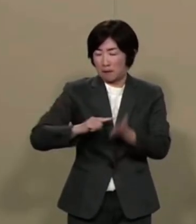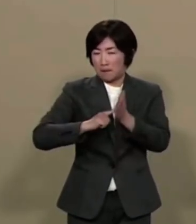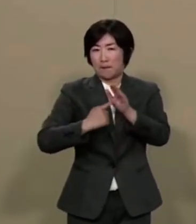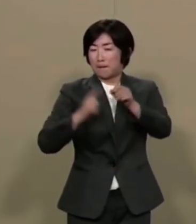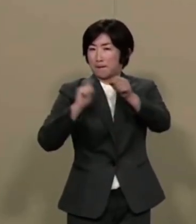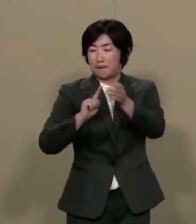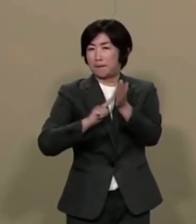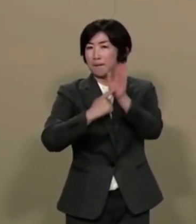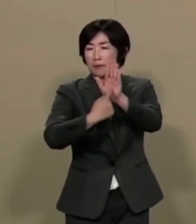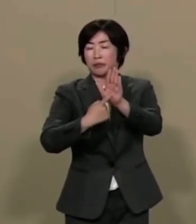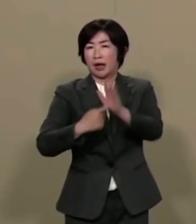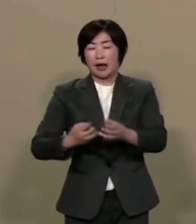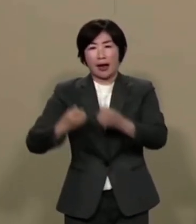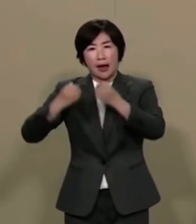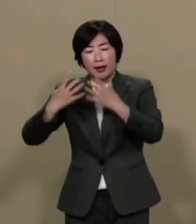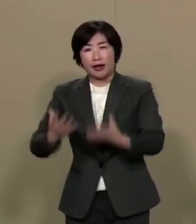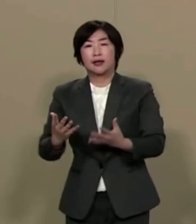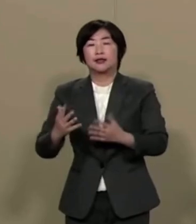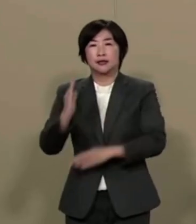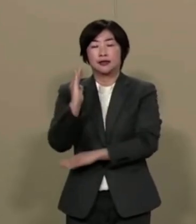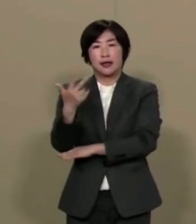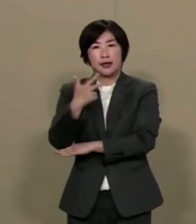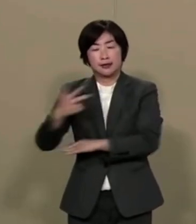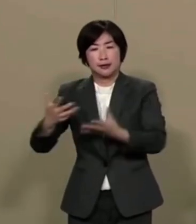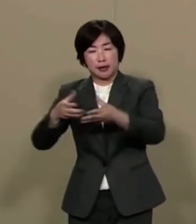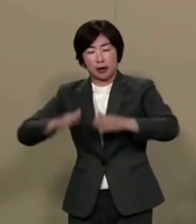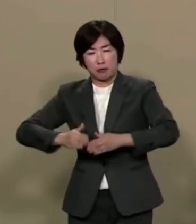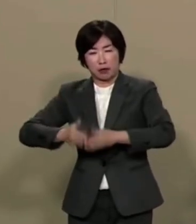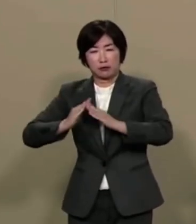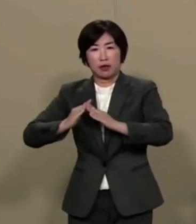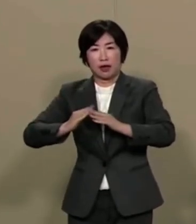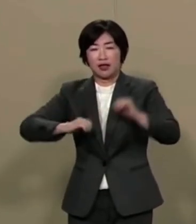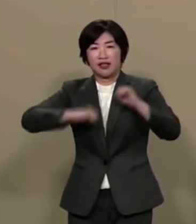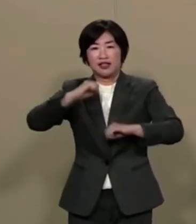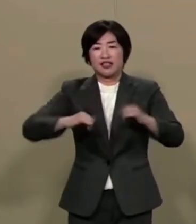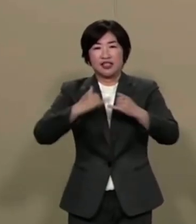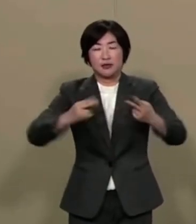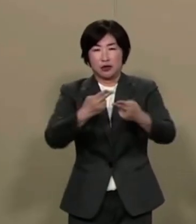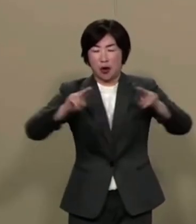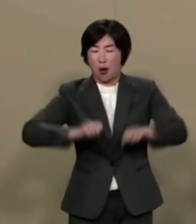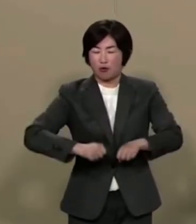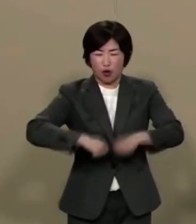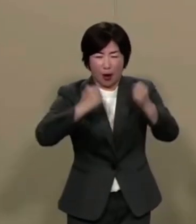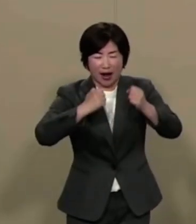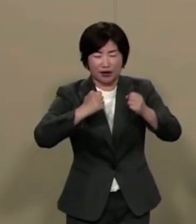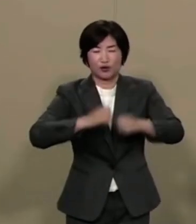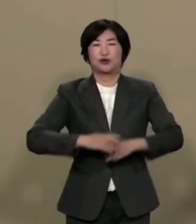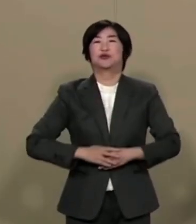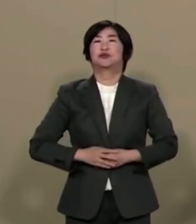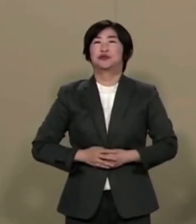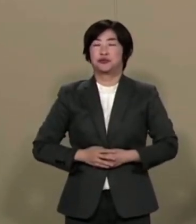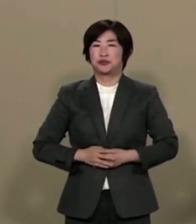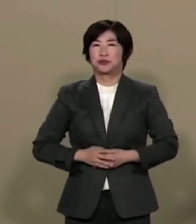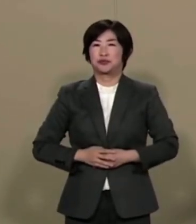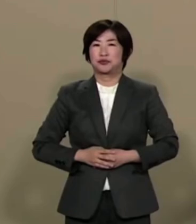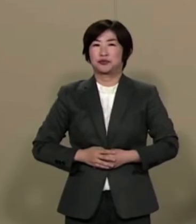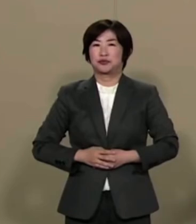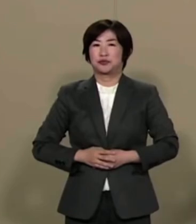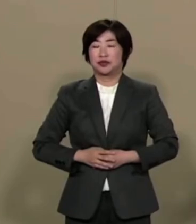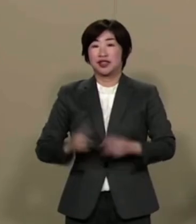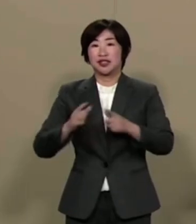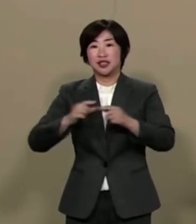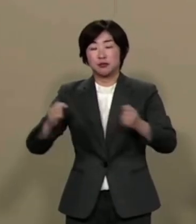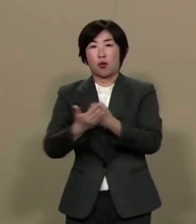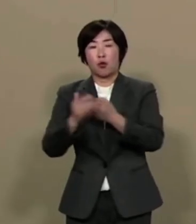全く新しい政治団体を立ち上げました自民党をぶっ壊すはいはいえ